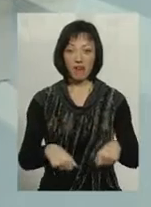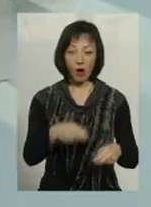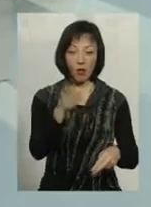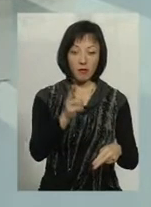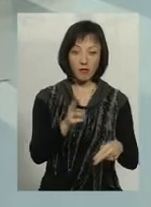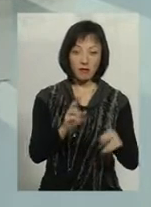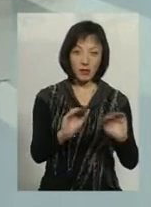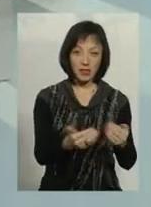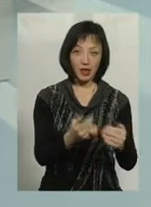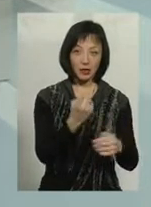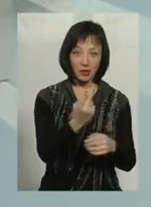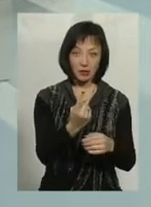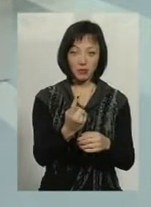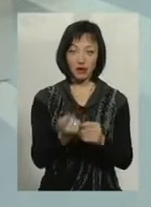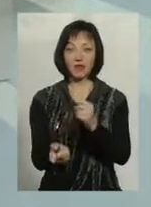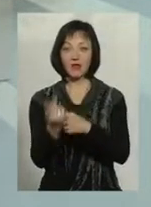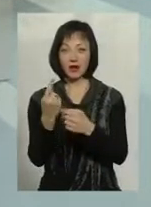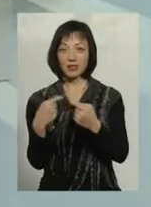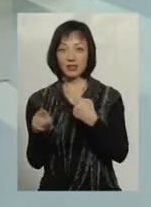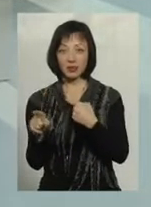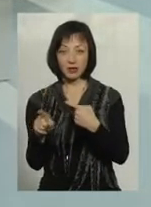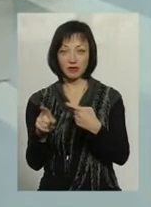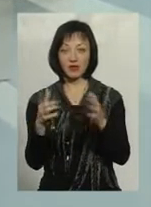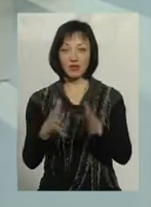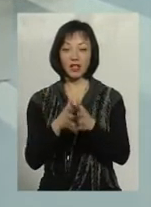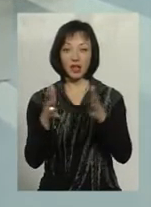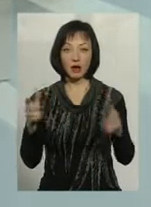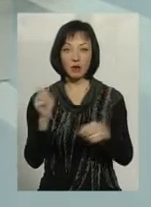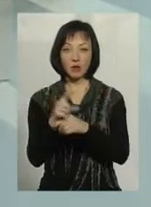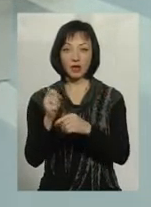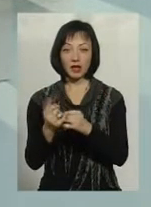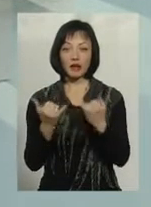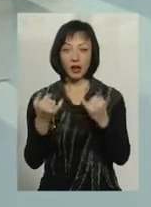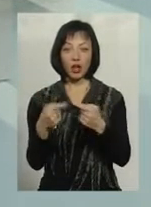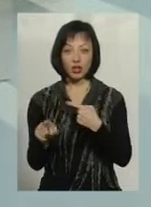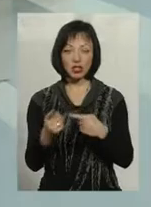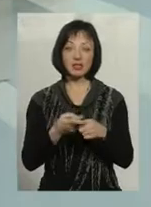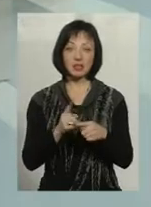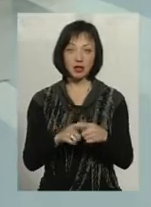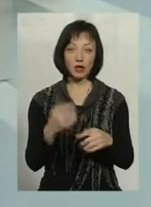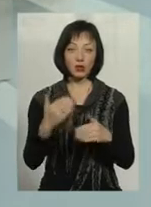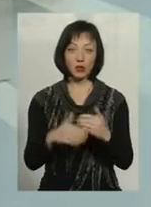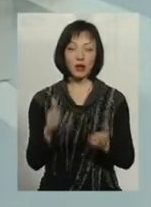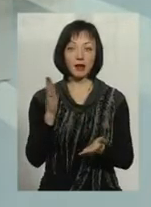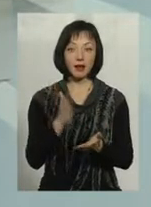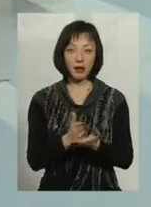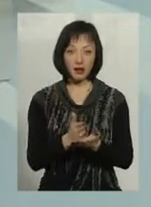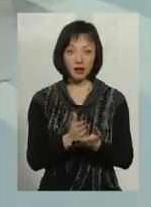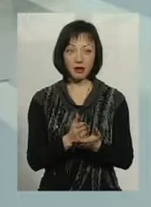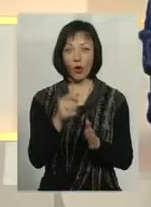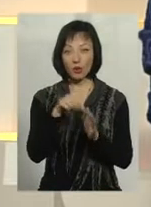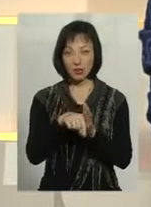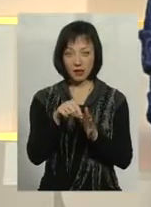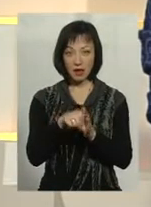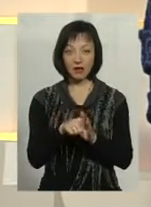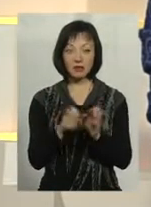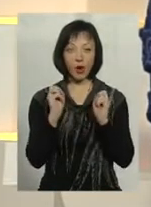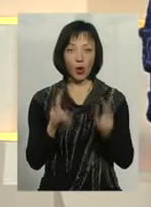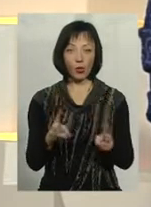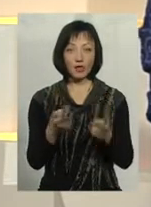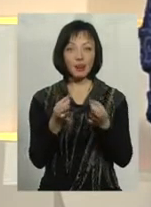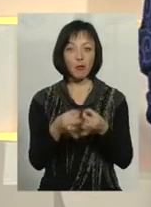України, і не один закон, і аналізує ці закони разом з юристами фаховими, то я вам хочу сказати, для мене постає